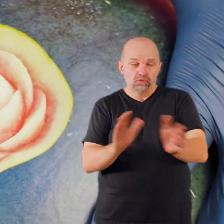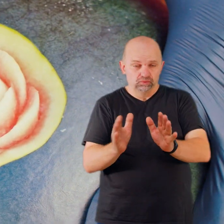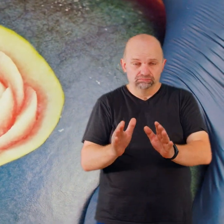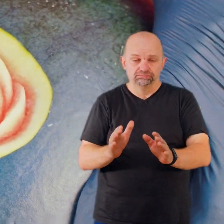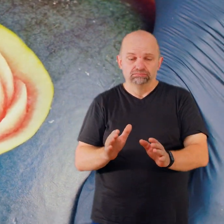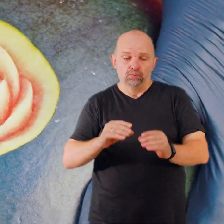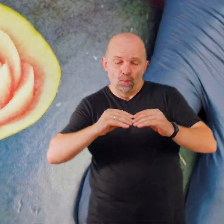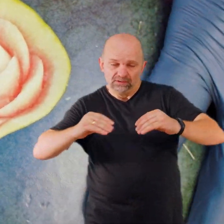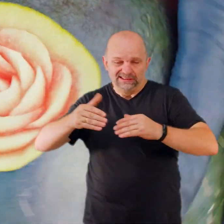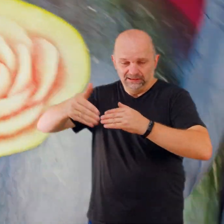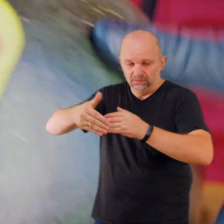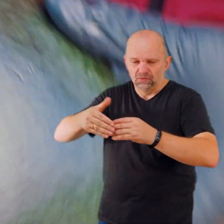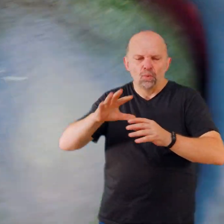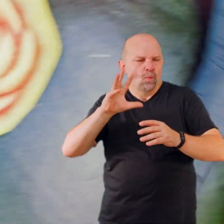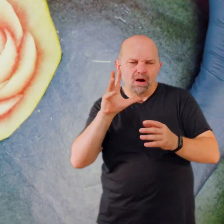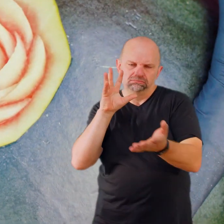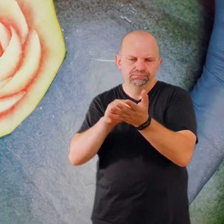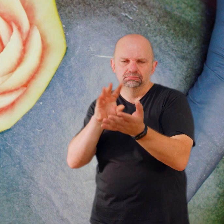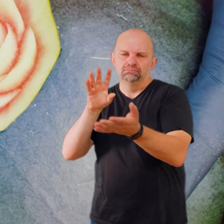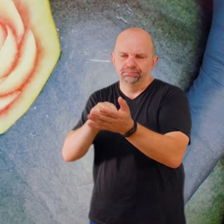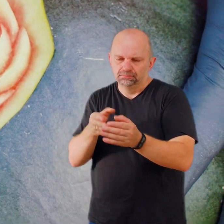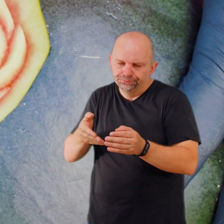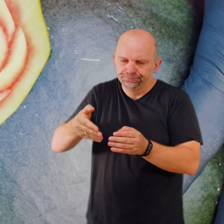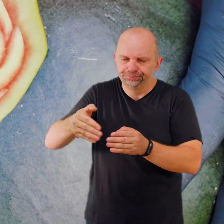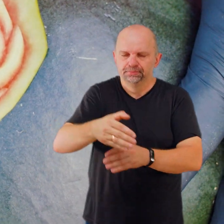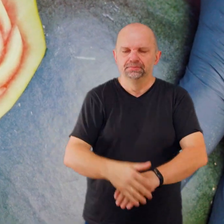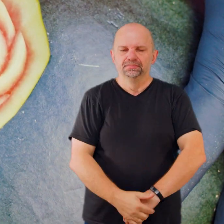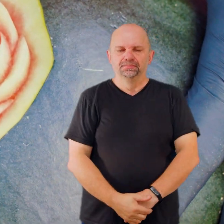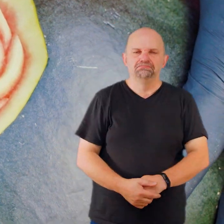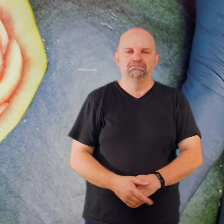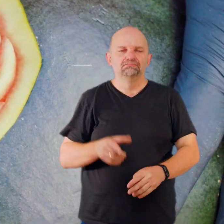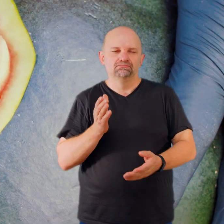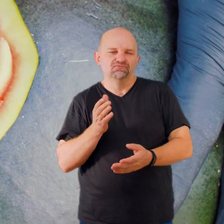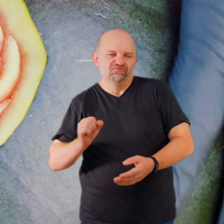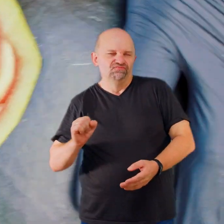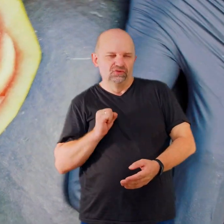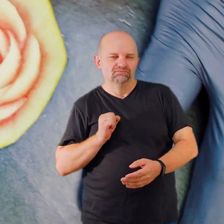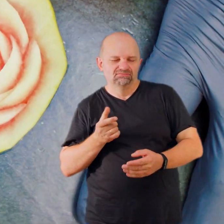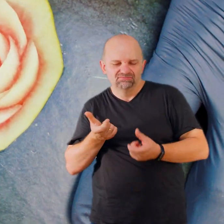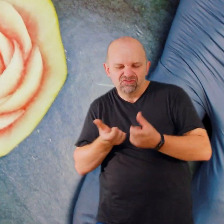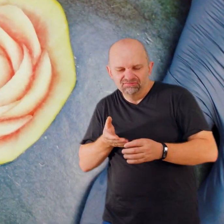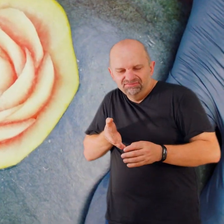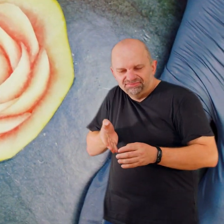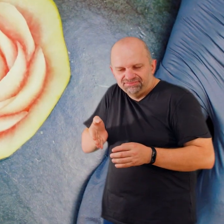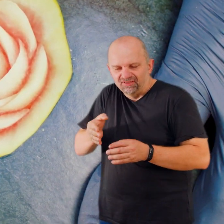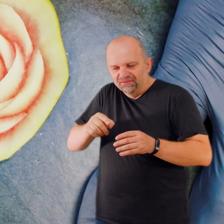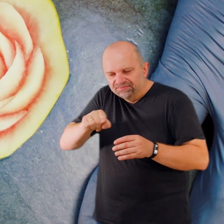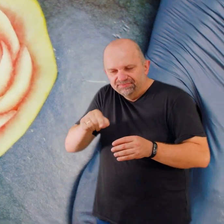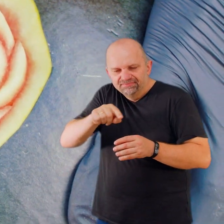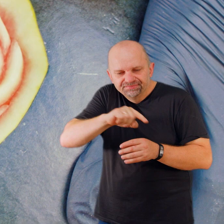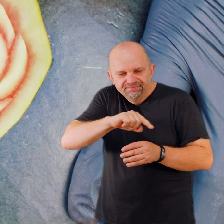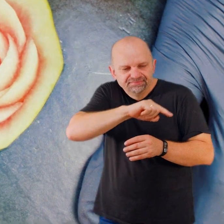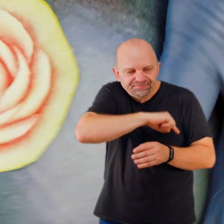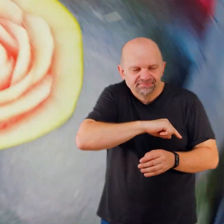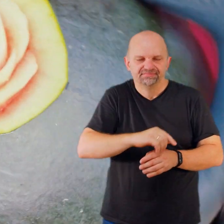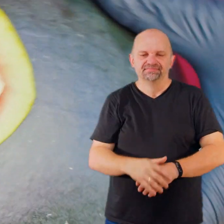Jeżeli chodzi o różyczkę, jest to podstawa świata carvingu. Można ją wykonać na kalarepie, arbuzie,